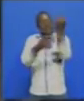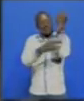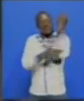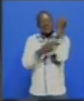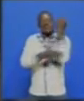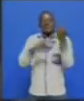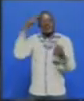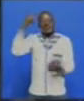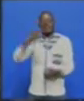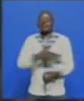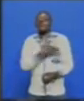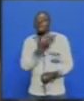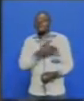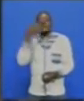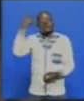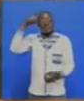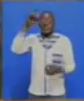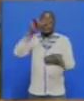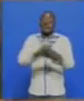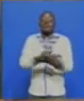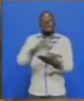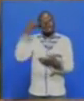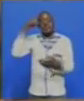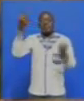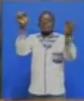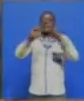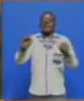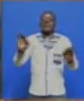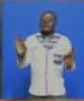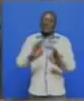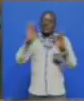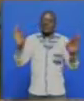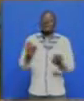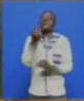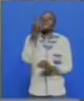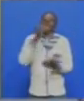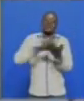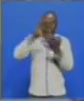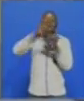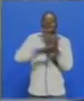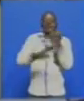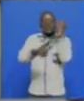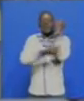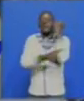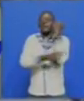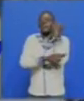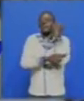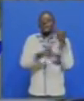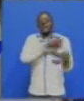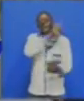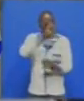de la tenue de cette compétition dans le cadre des festivités du 11 décembre à Gawa. Je suis très fier de ce qui s'est